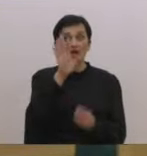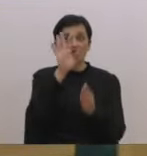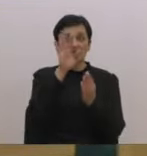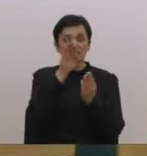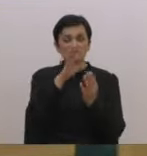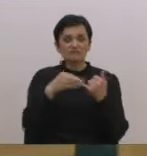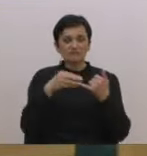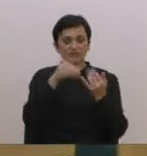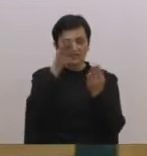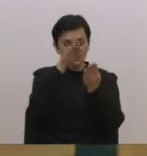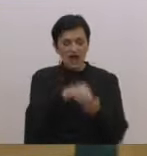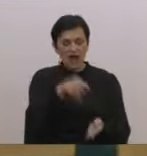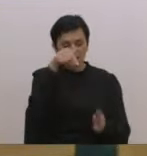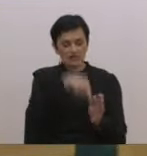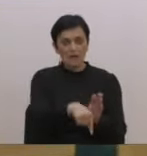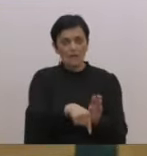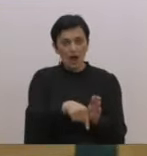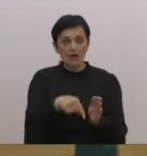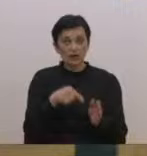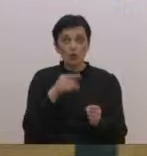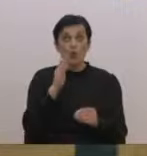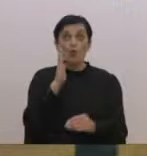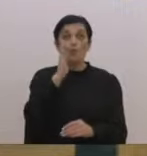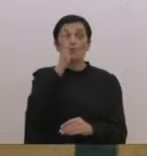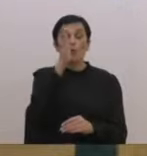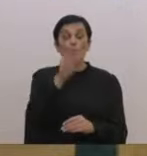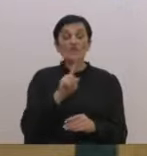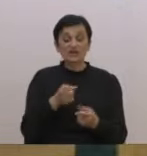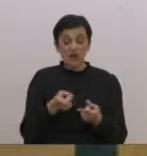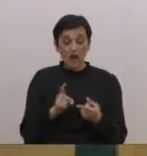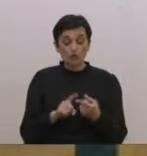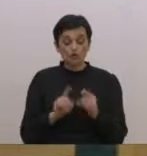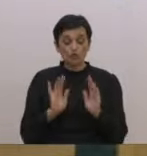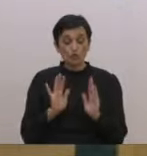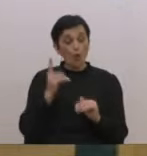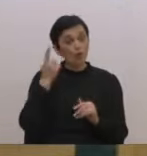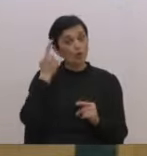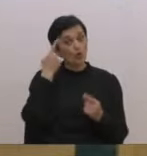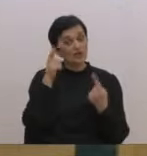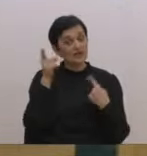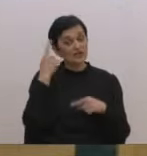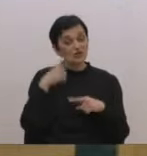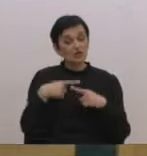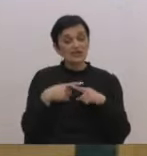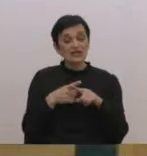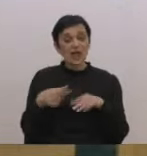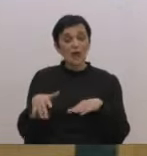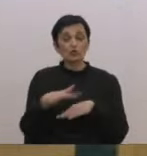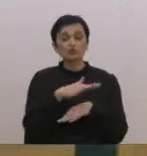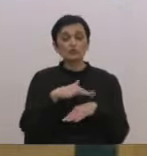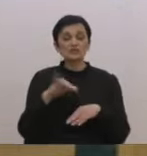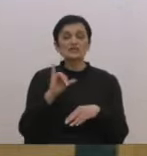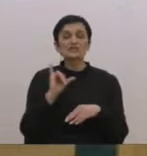დაასამარეთ თავის დროზე. აი მომავალს რაც შეეხება, მხოლოდ ინოვაციების და ტექნოლოგიების სფეროში, სადაც